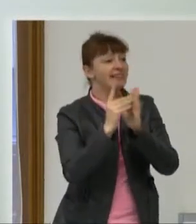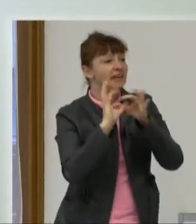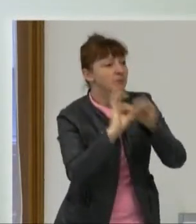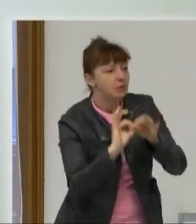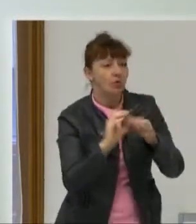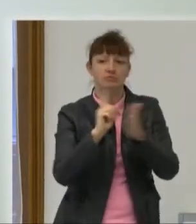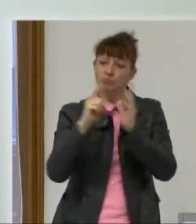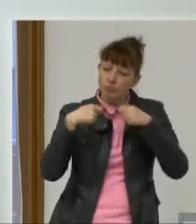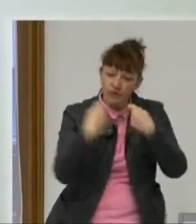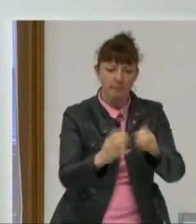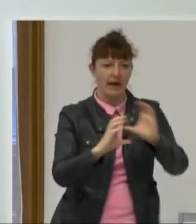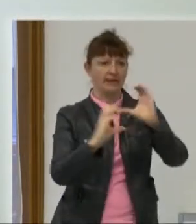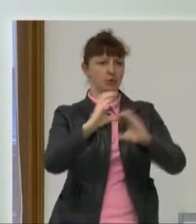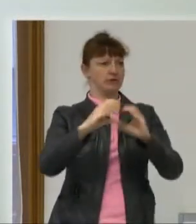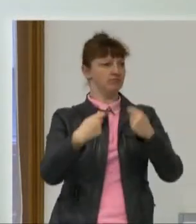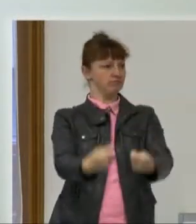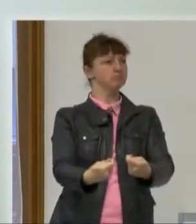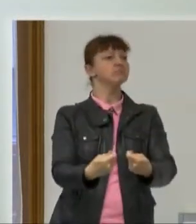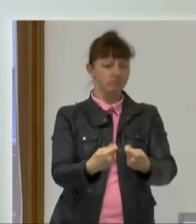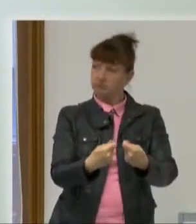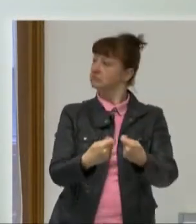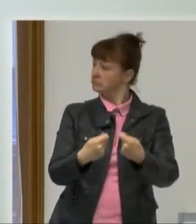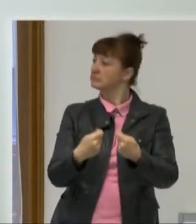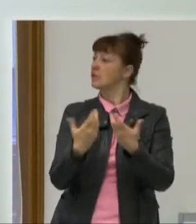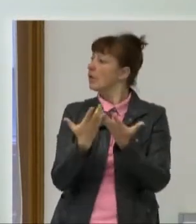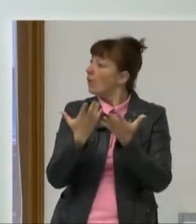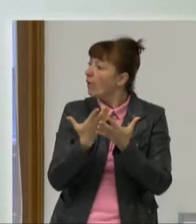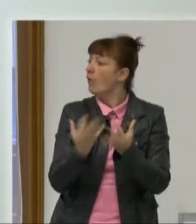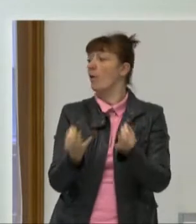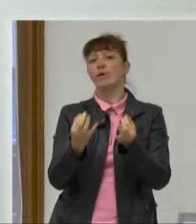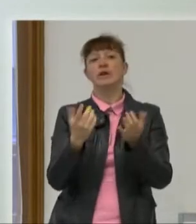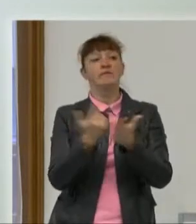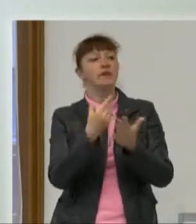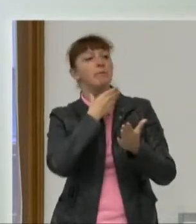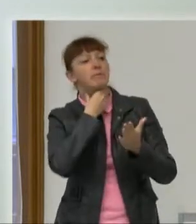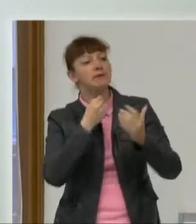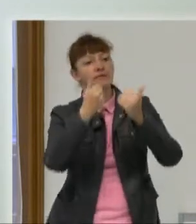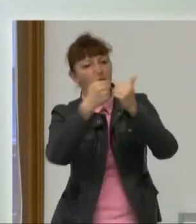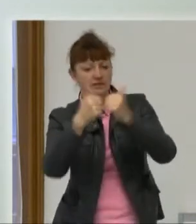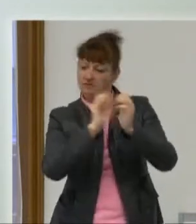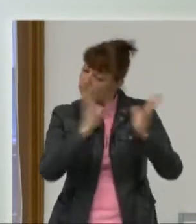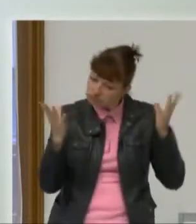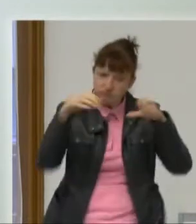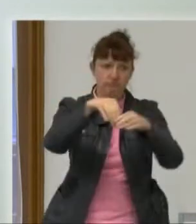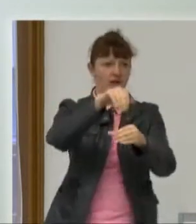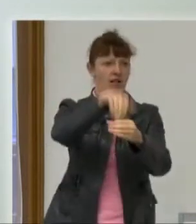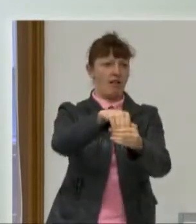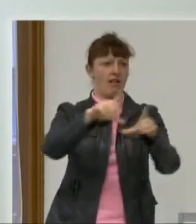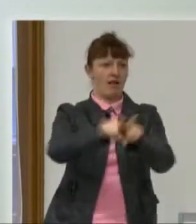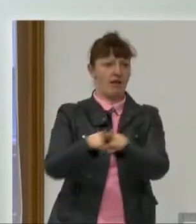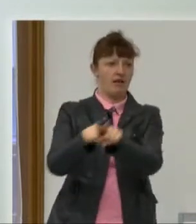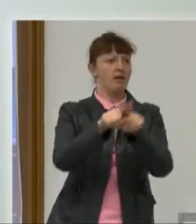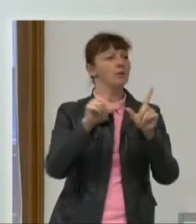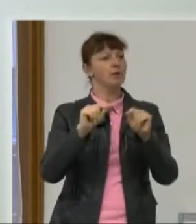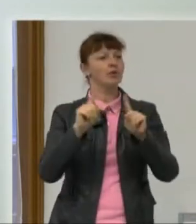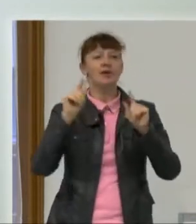zur Verfügung stellen, um eben den Bedarfen angemessen reagieren zu können. Damit würden wir